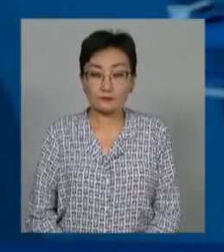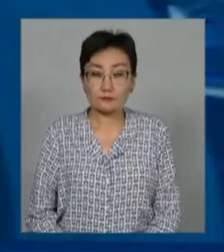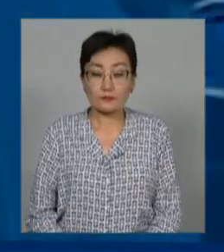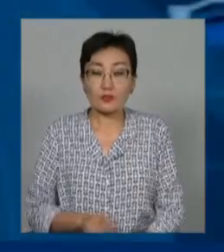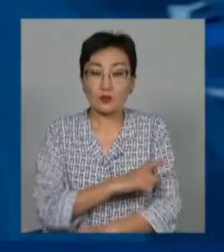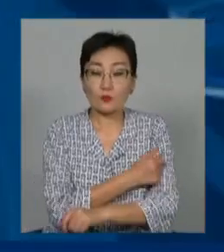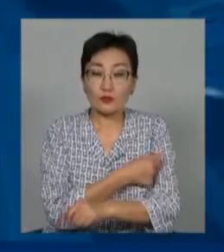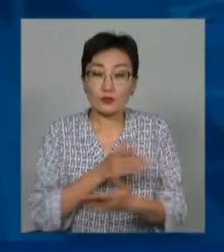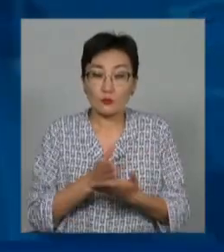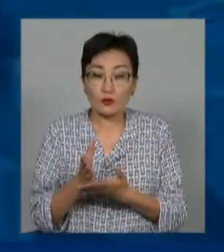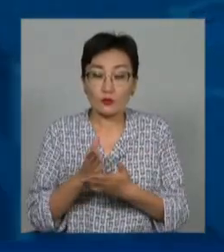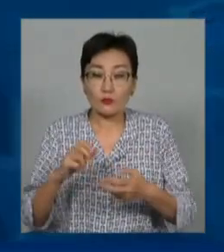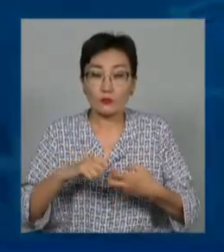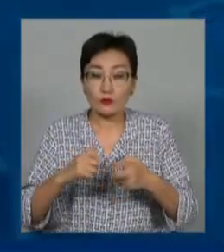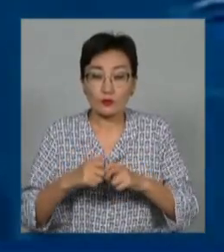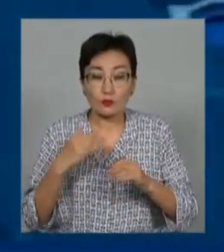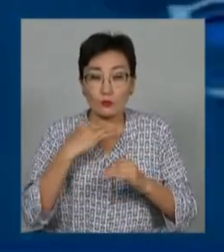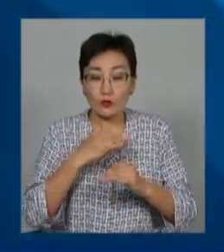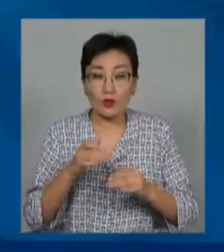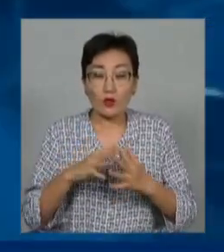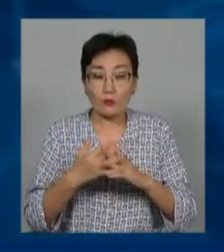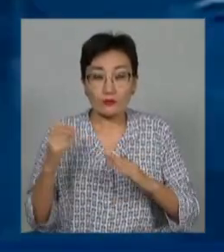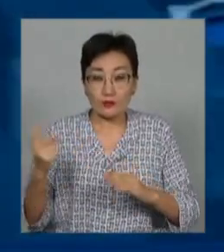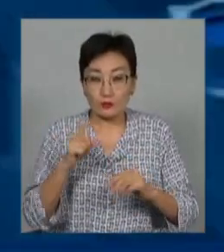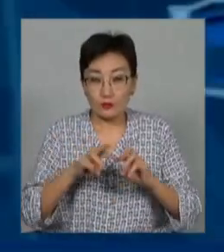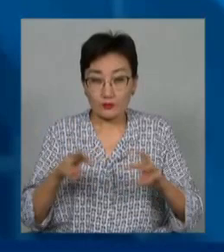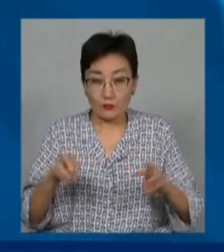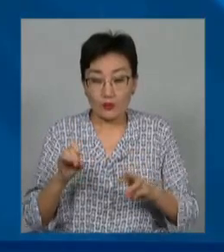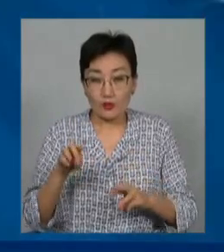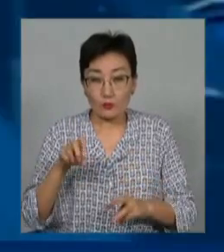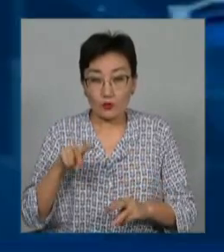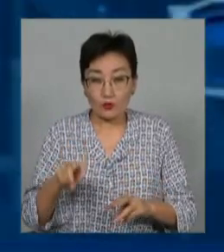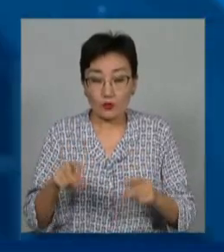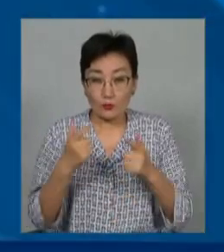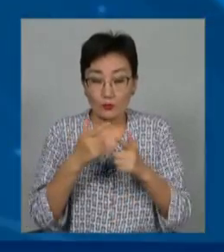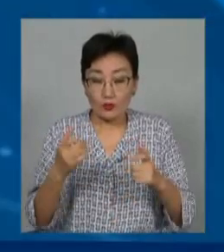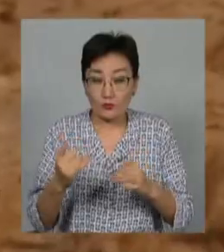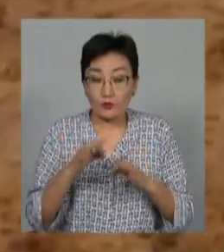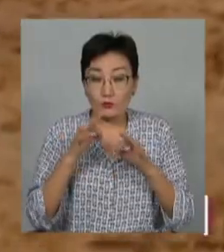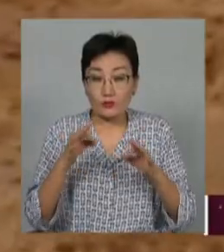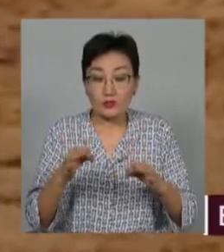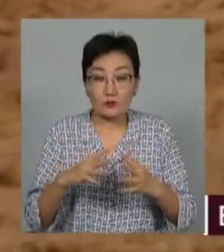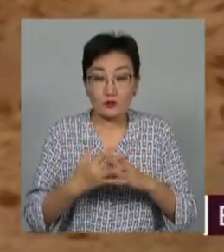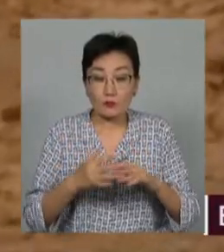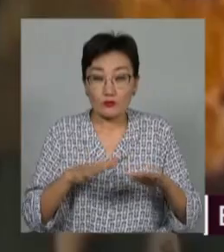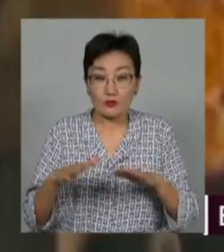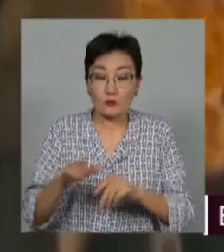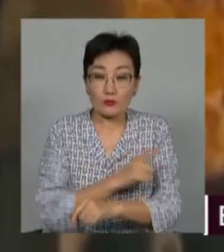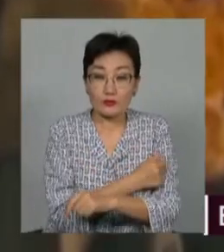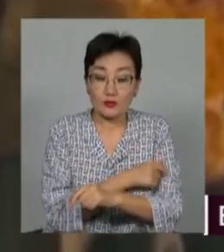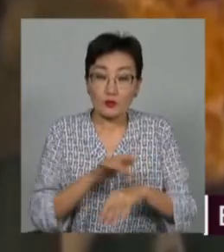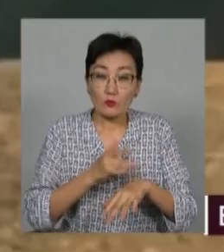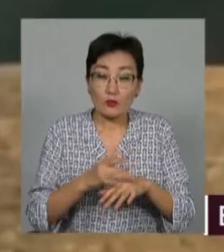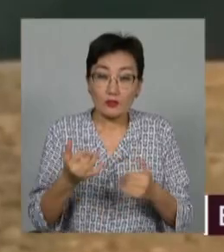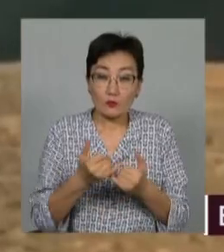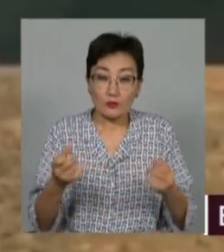Ветеринария саласында кемшіліктер өте көп. Ол туралы ауыл шаруашылығы министр Ербол Қарашөкеев айтты. Оның сөзінше ауылды жерлерде ветеринарлық қызмет